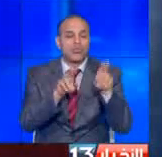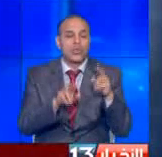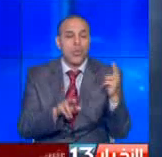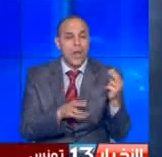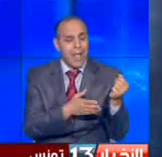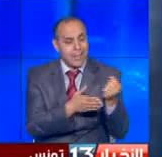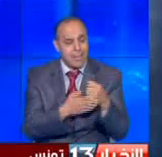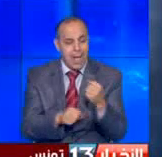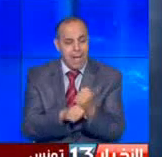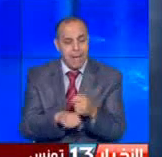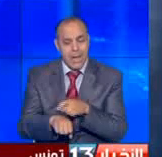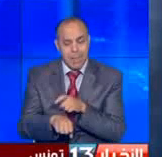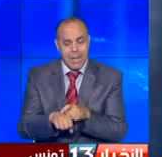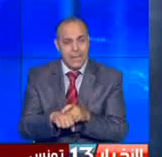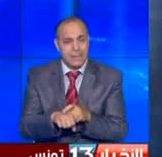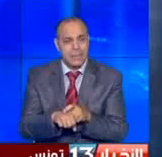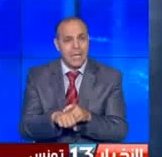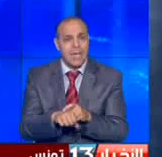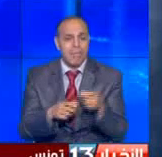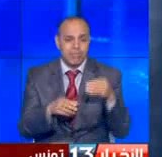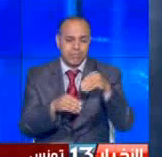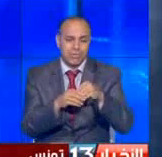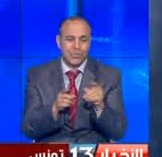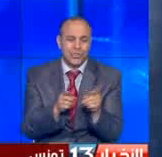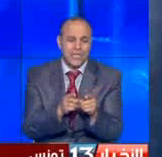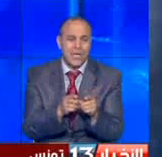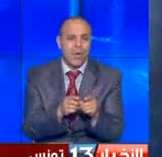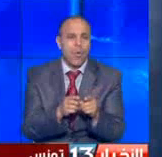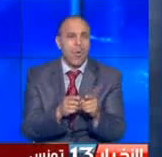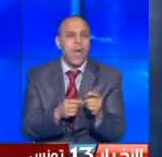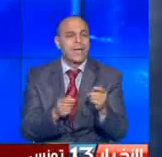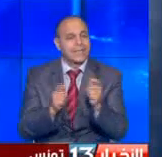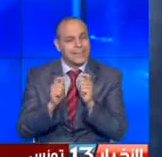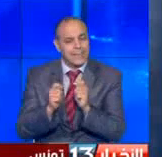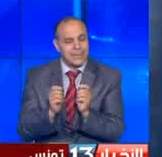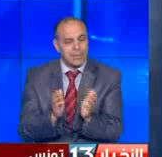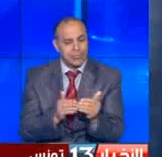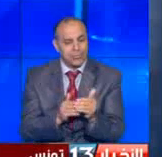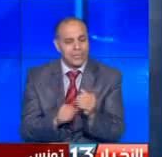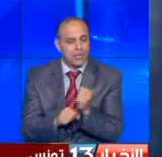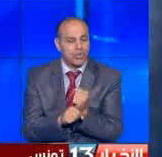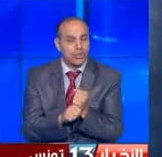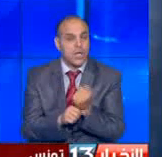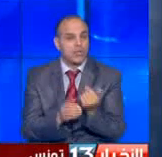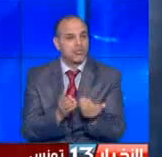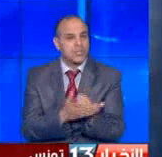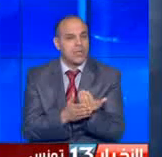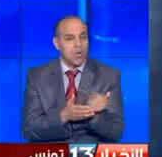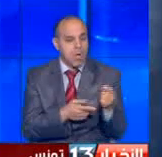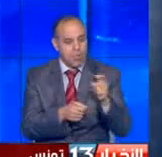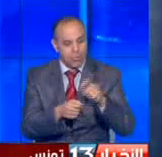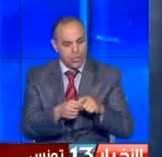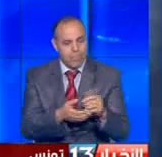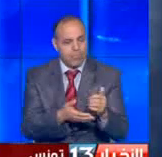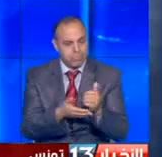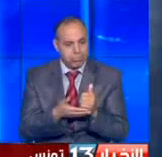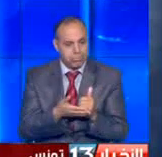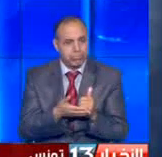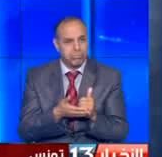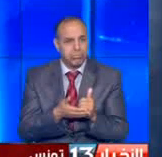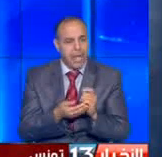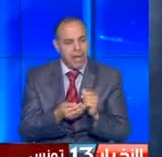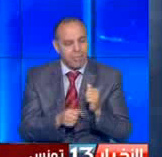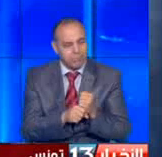لدعم العمل البلدي عن طريق المؤسسات الصغرى والسياسه قطاع يا للتشغيل والمساهمه في توجيه من والى